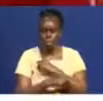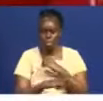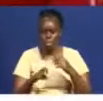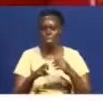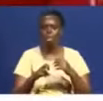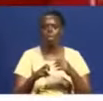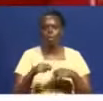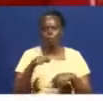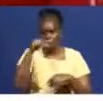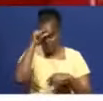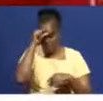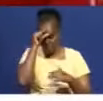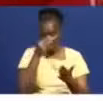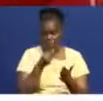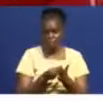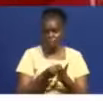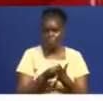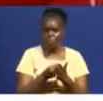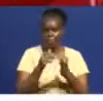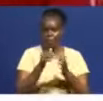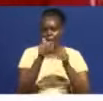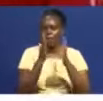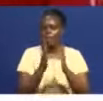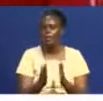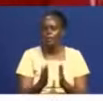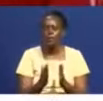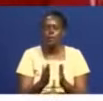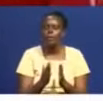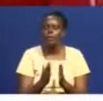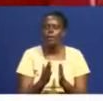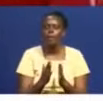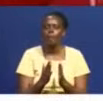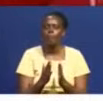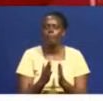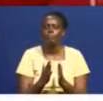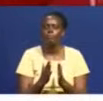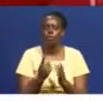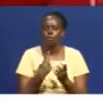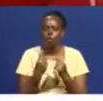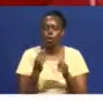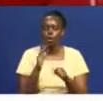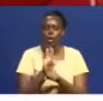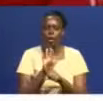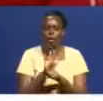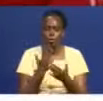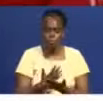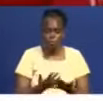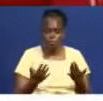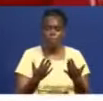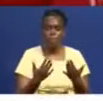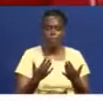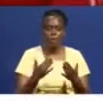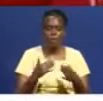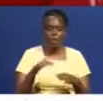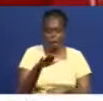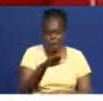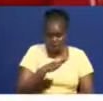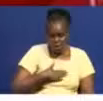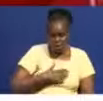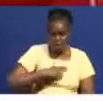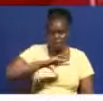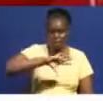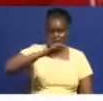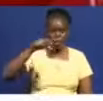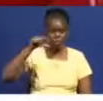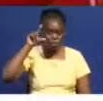rasilimali, nashangaa viongozi wameongea. Sisi pale Mombasa, Bispika, kinachoniumiza, miaka 10 tangu